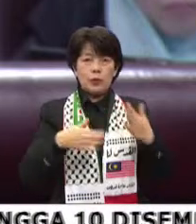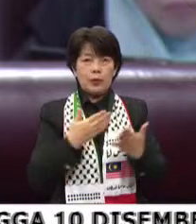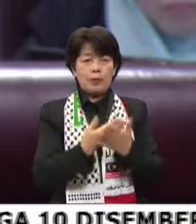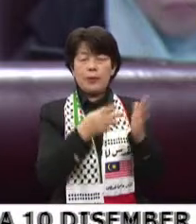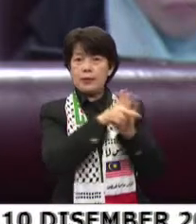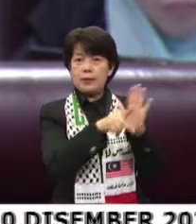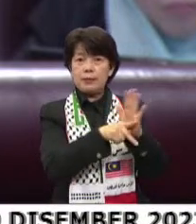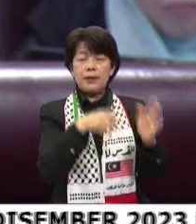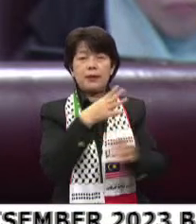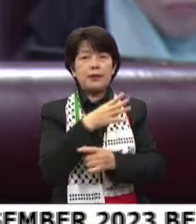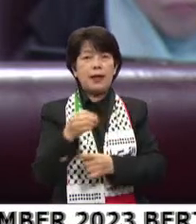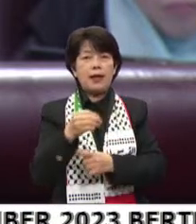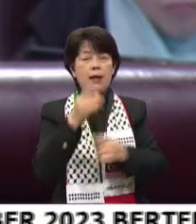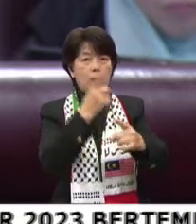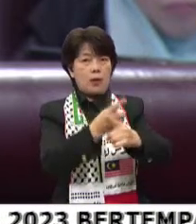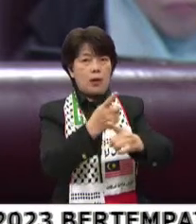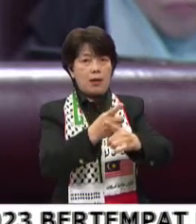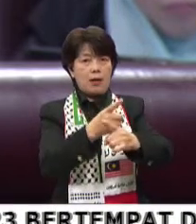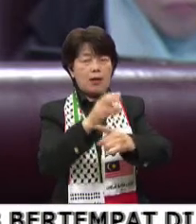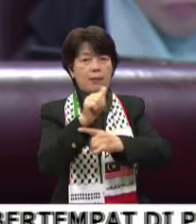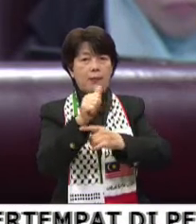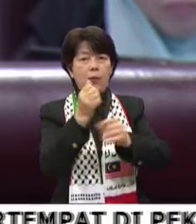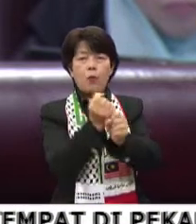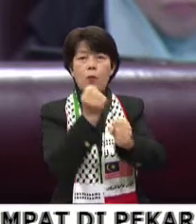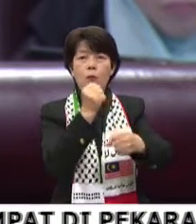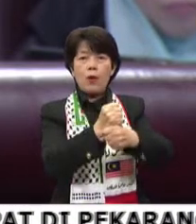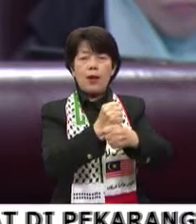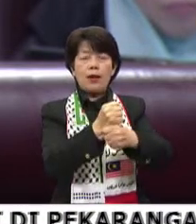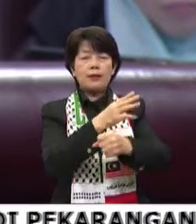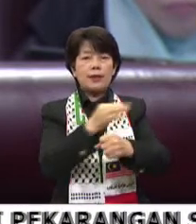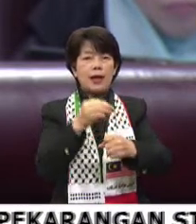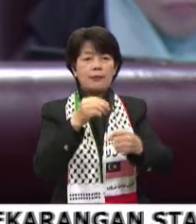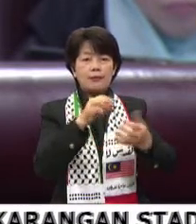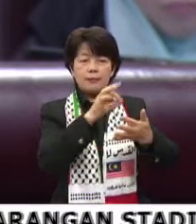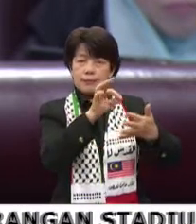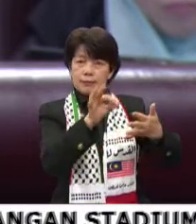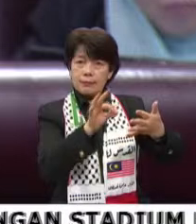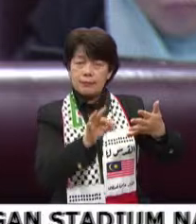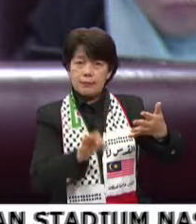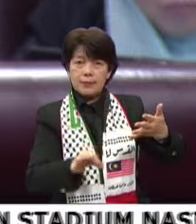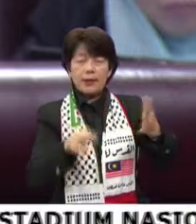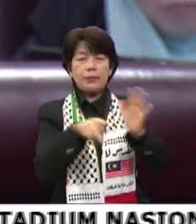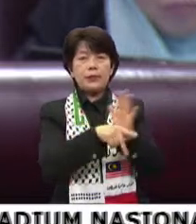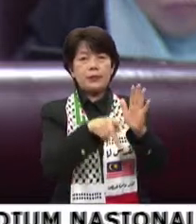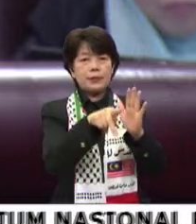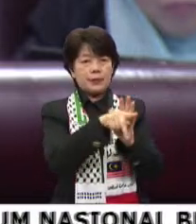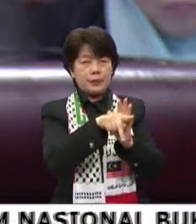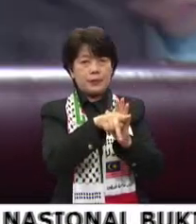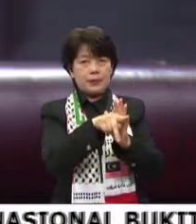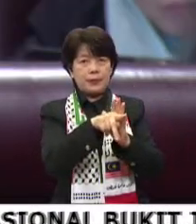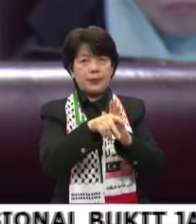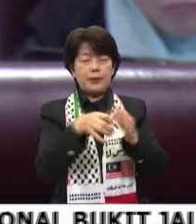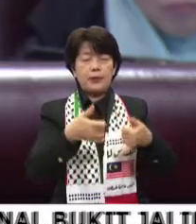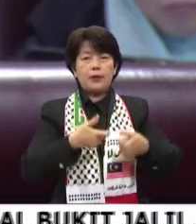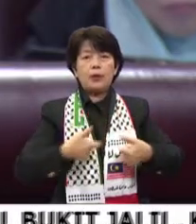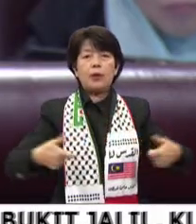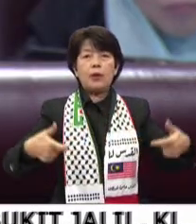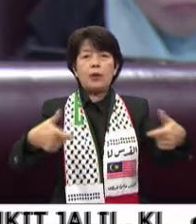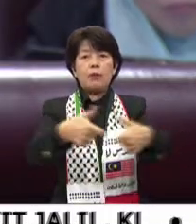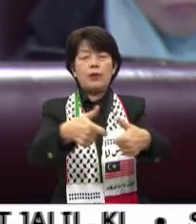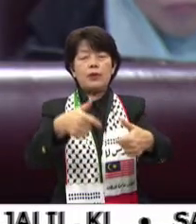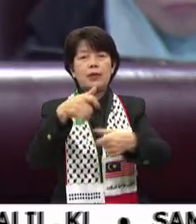principles and right of at work pindahan ini mengambil kira prinsip-prinsip utama dalam convonvensyen Ilo